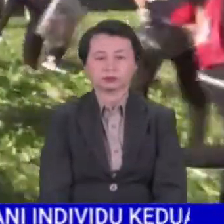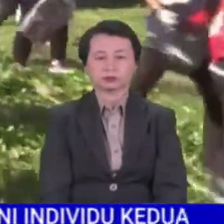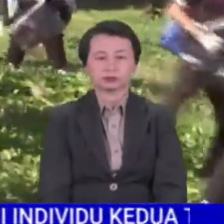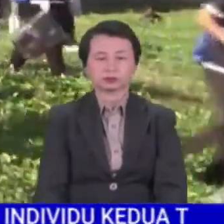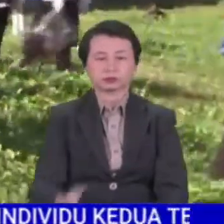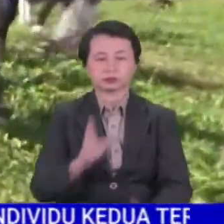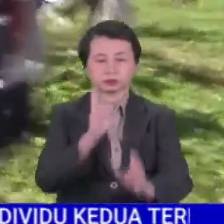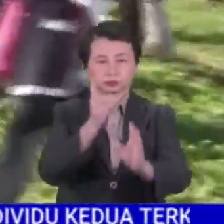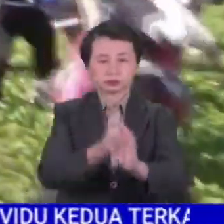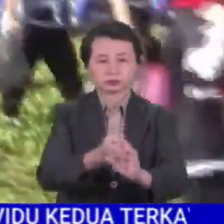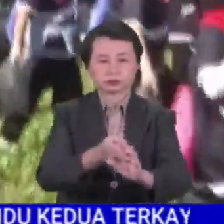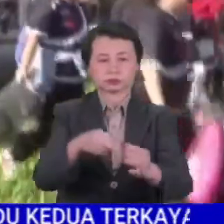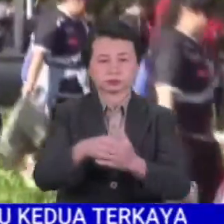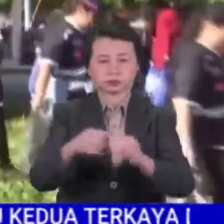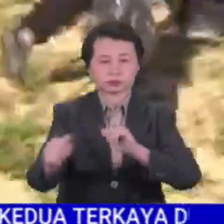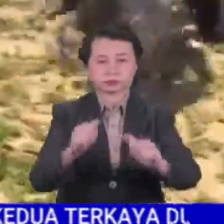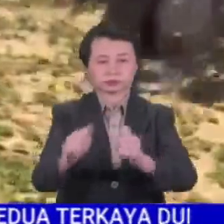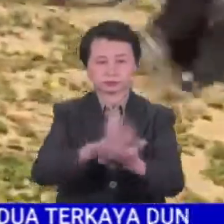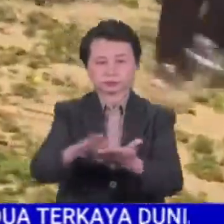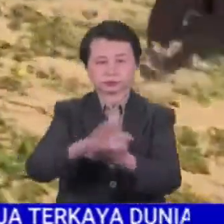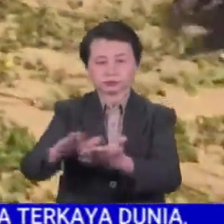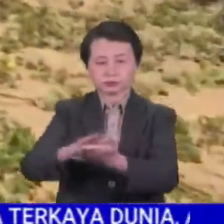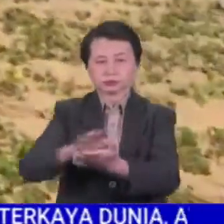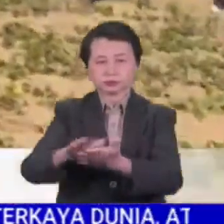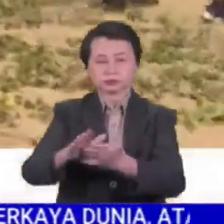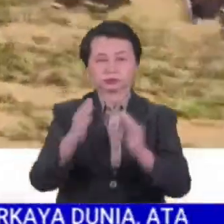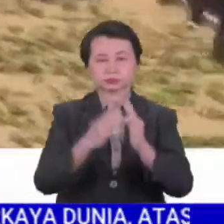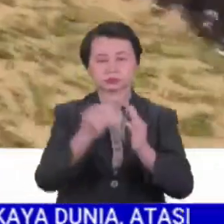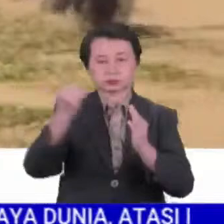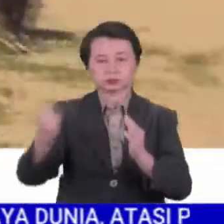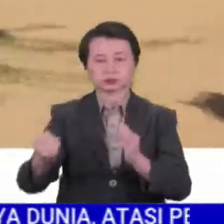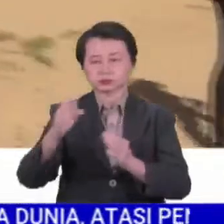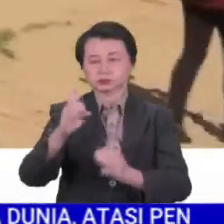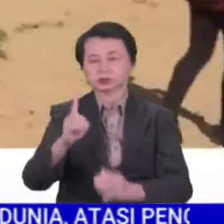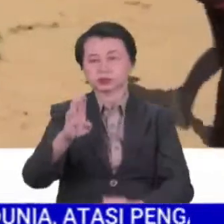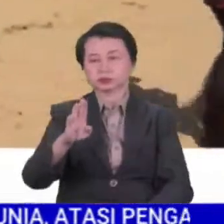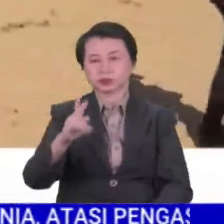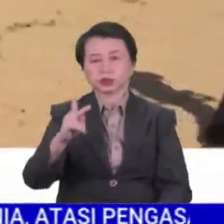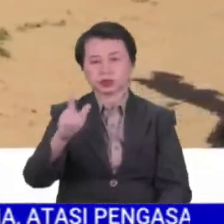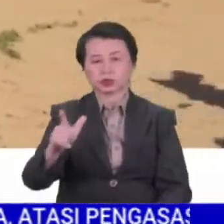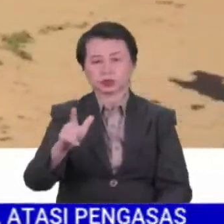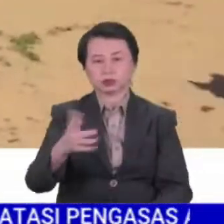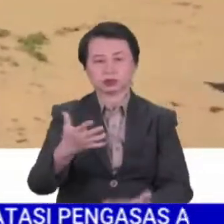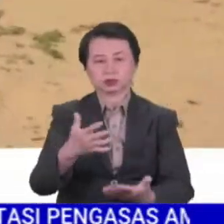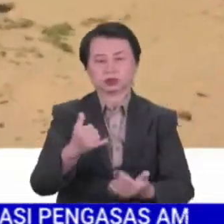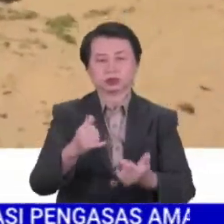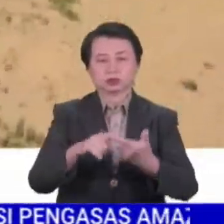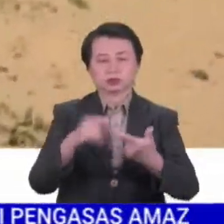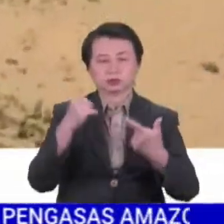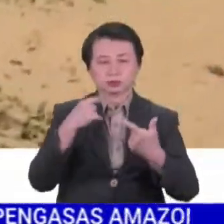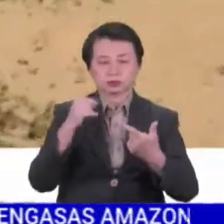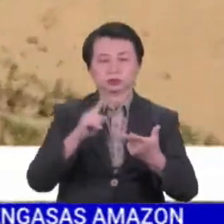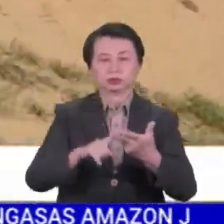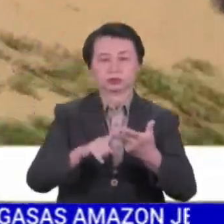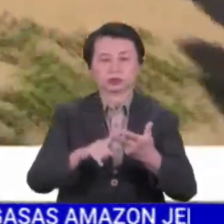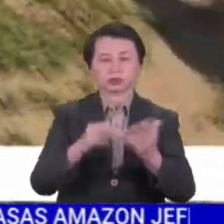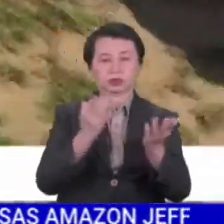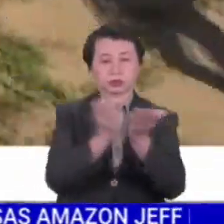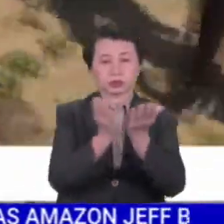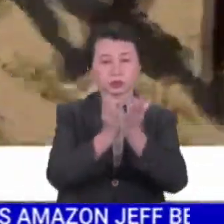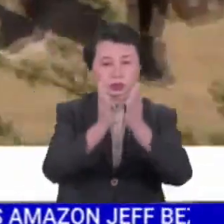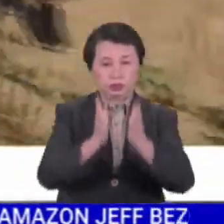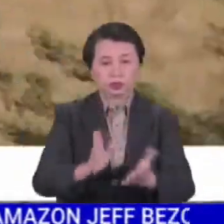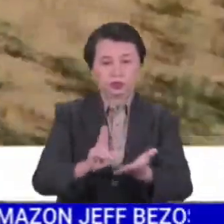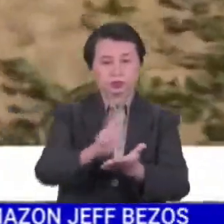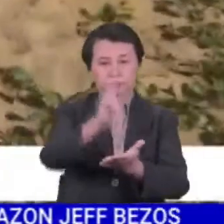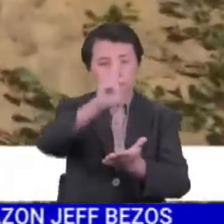Antara yang turut serta dalam aktiviti tersebut adalah kejiranan mesra DBKU, Cernikan Sarawak Sendirian Berhad dan penuntut-penuntut